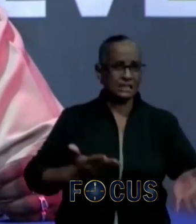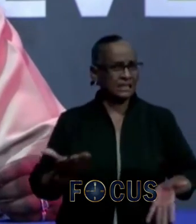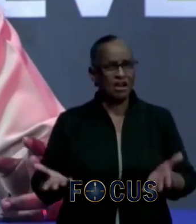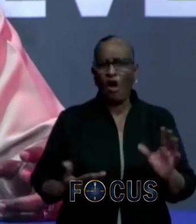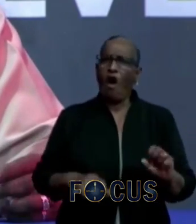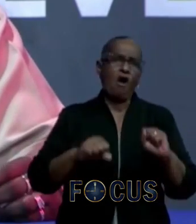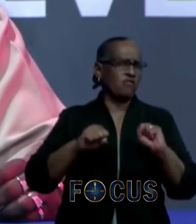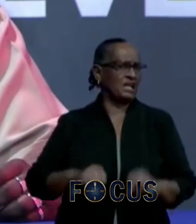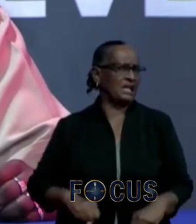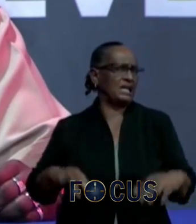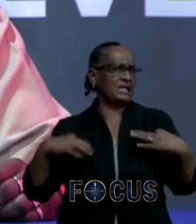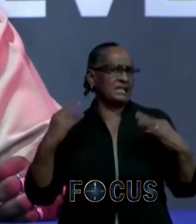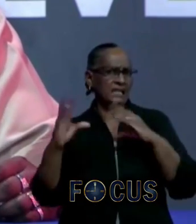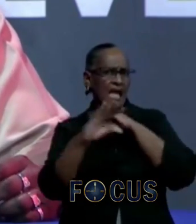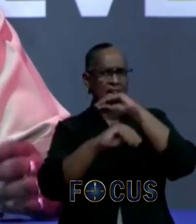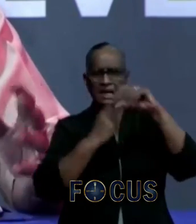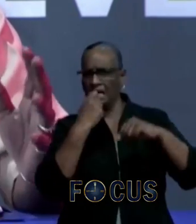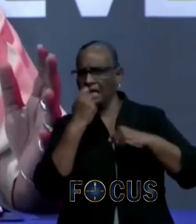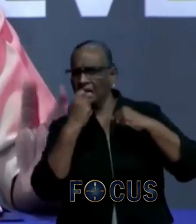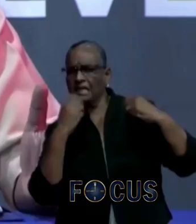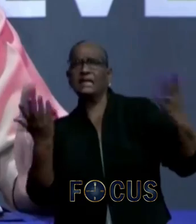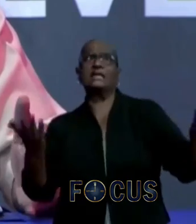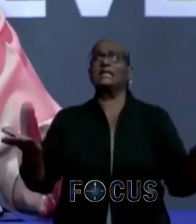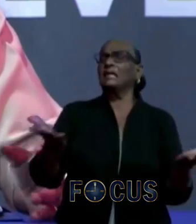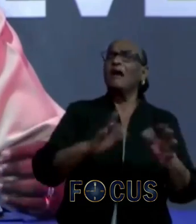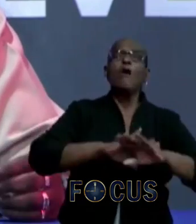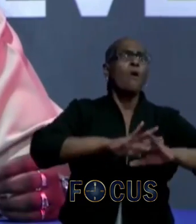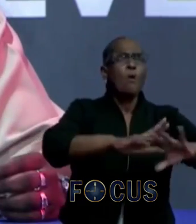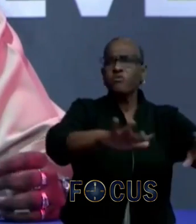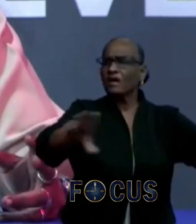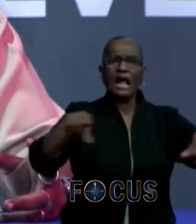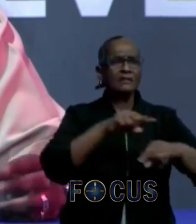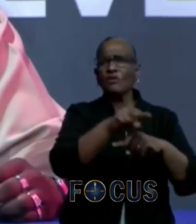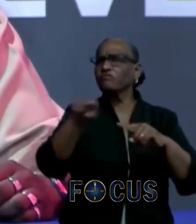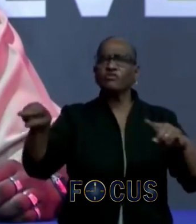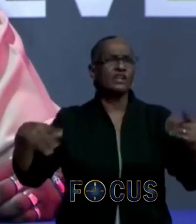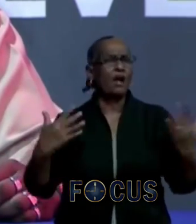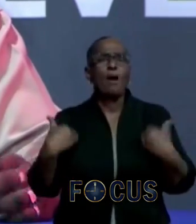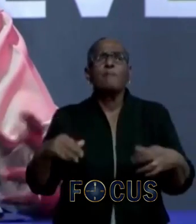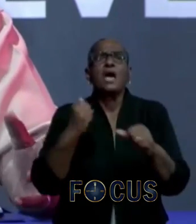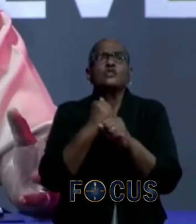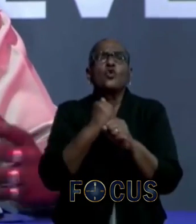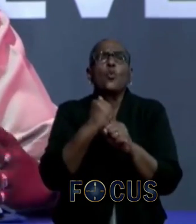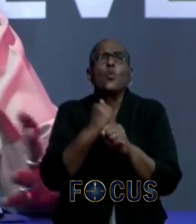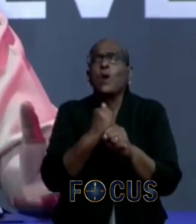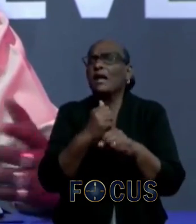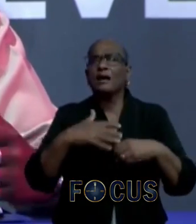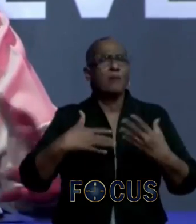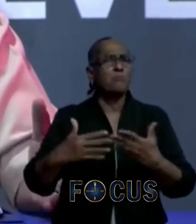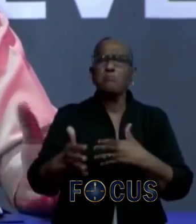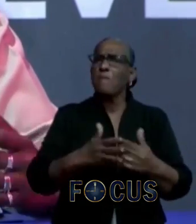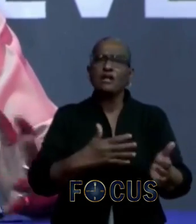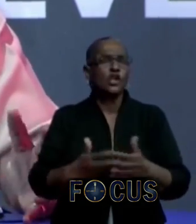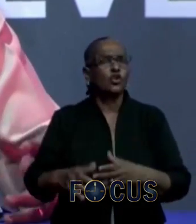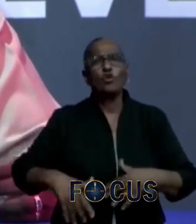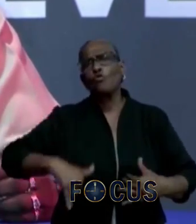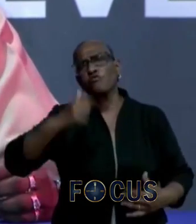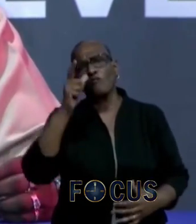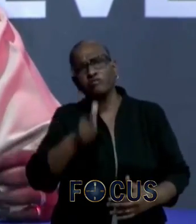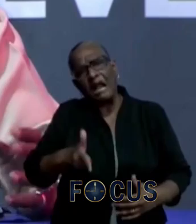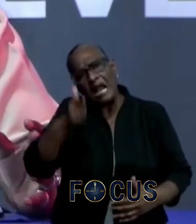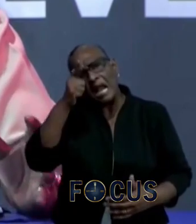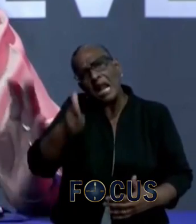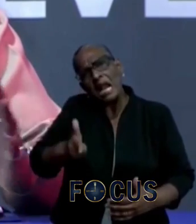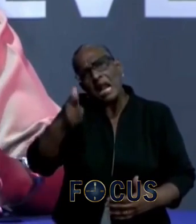gof gos do nyan, toch? Dus alle de principe is bij Uroko, akade de principe de mij last constructie, alles